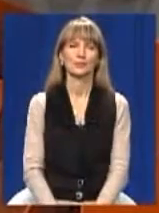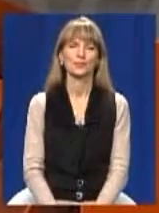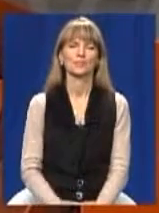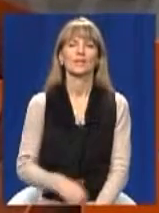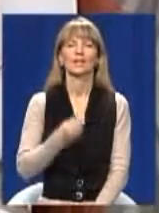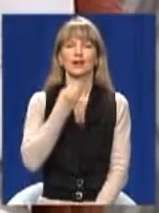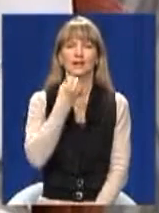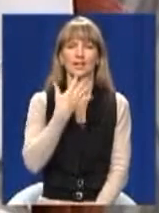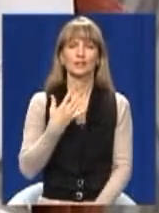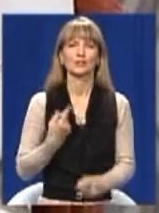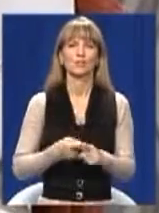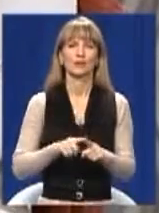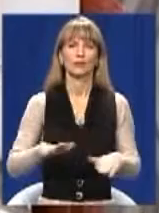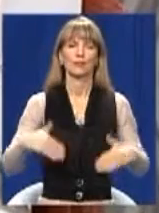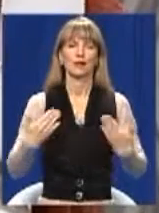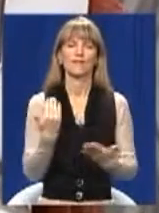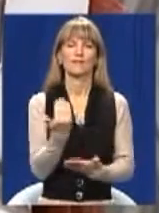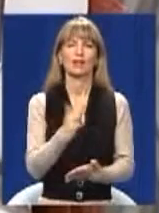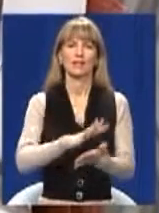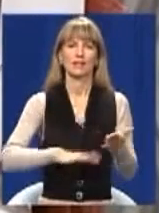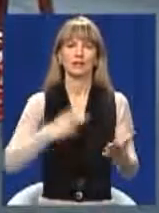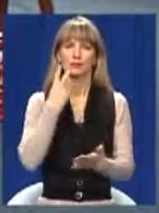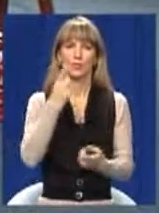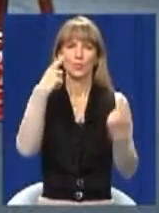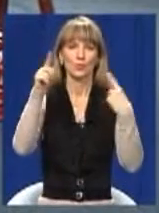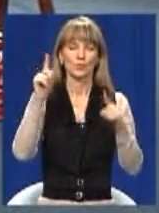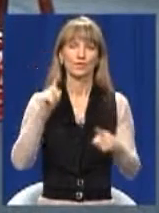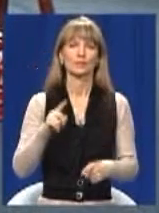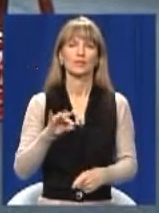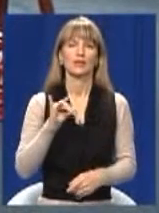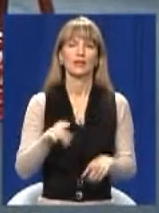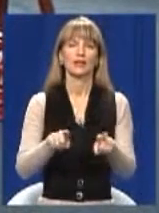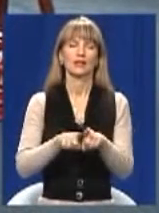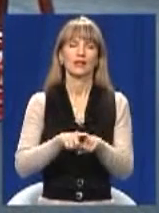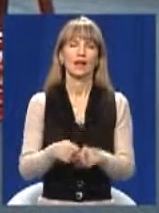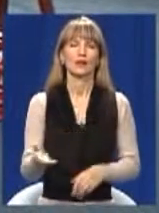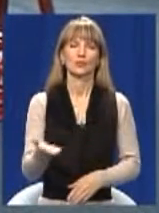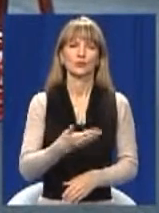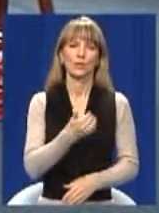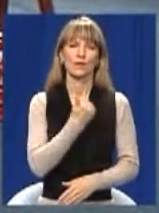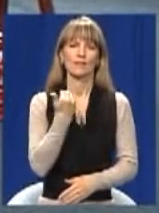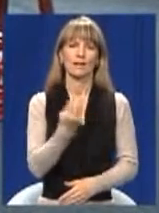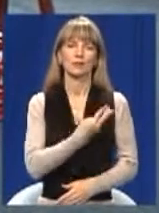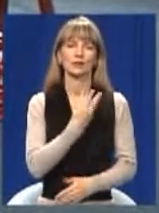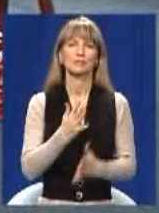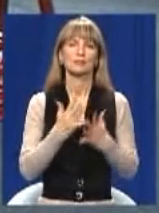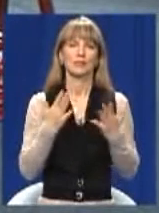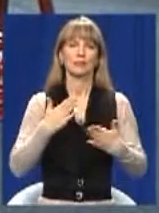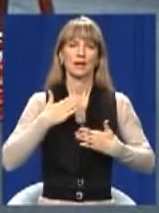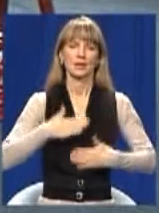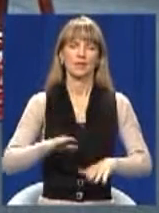то добре. Тож пропонуємо вам далі переглянути мультфільм. А також ми хочемо вам побажати більше